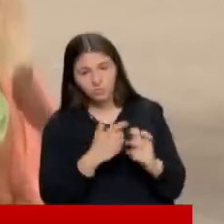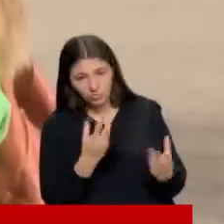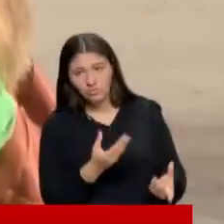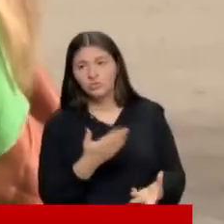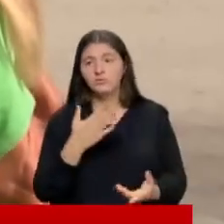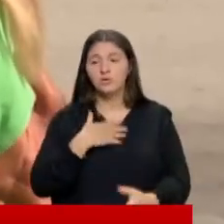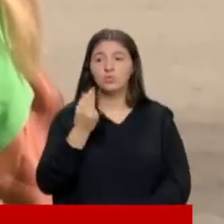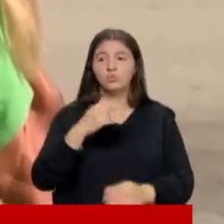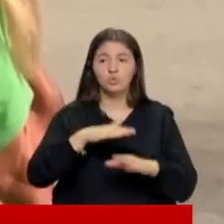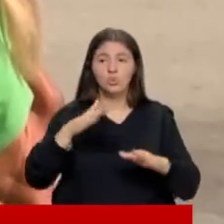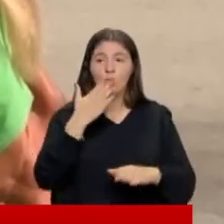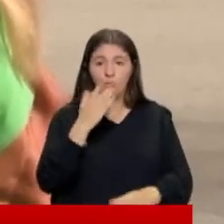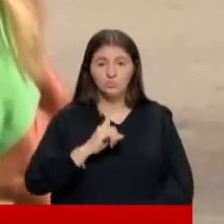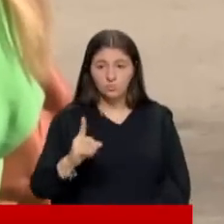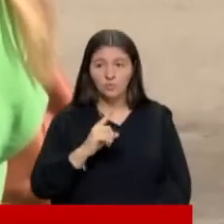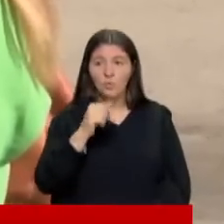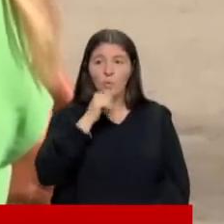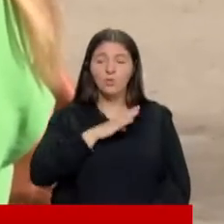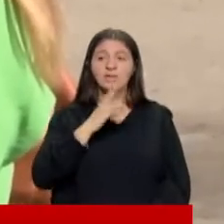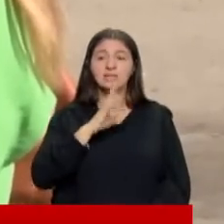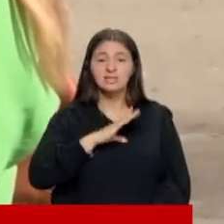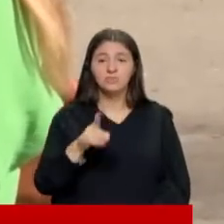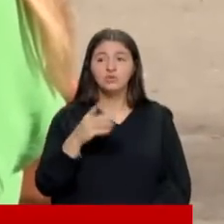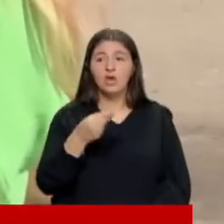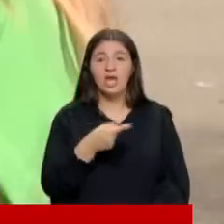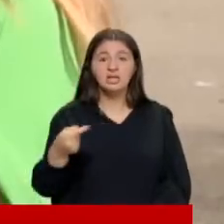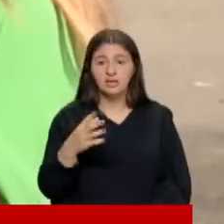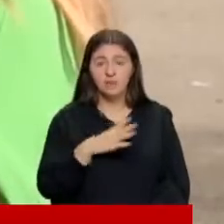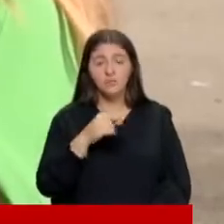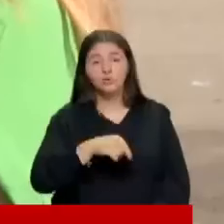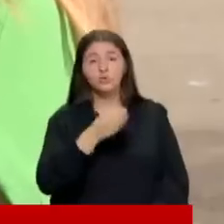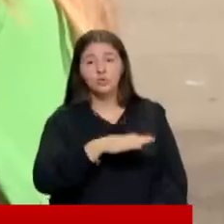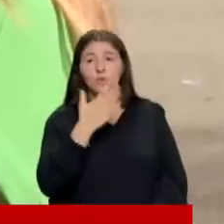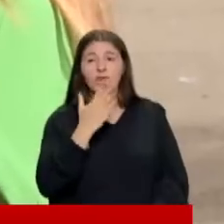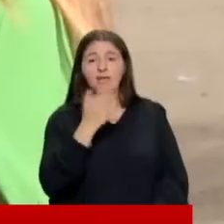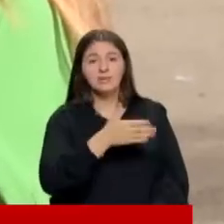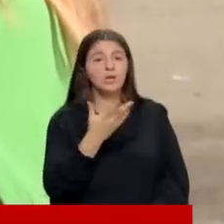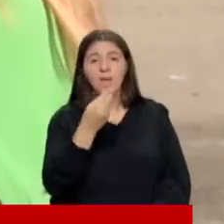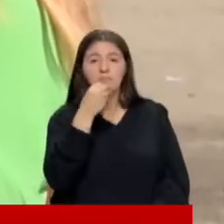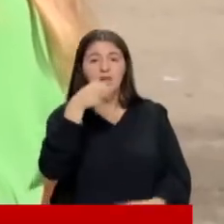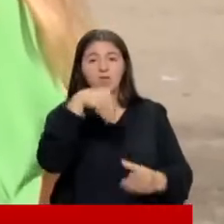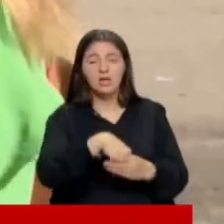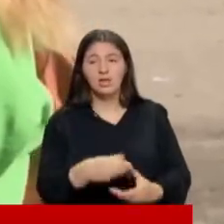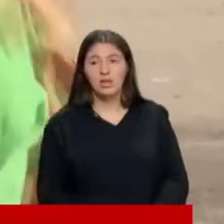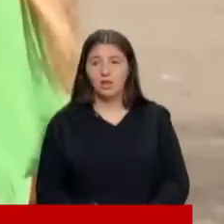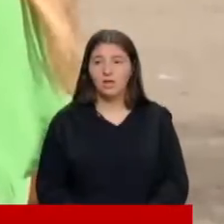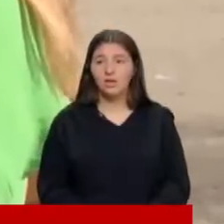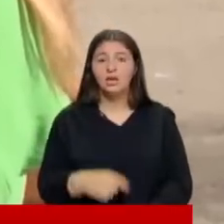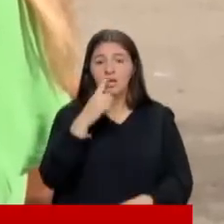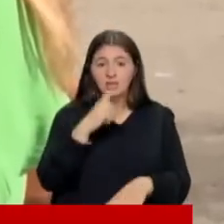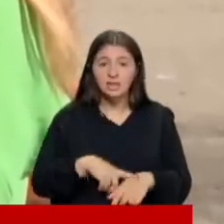olsun Ben 3 tane çocuğu okutuyorum oğlumun kızımın çok eksiği var bugün çocuklar okula gittiler ne koydunuz beslenme çantası